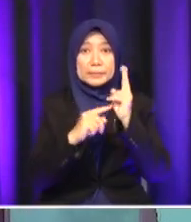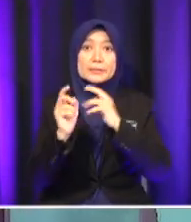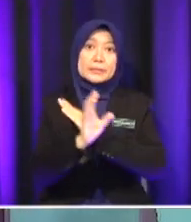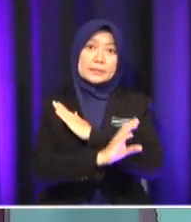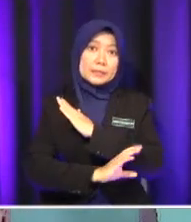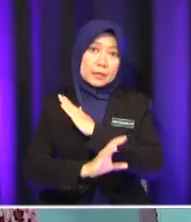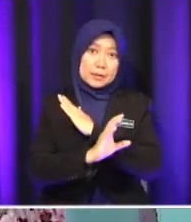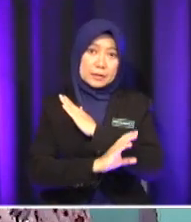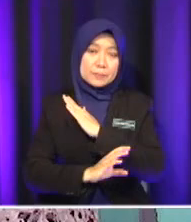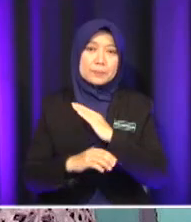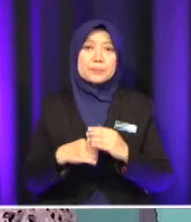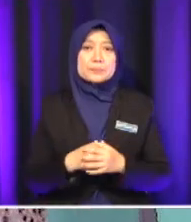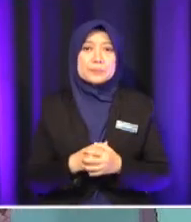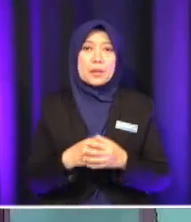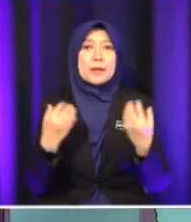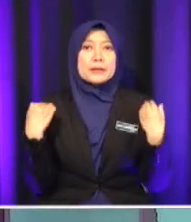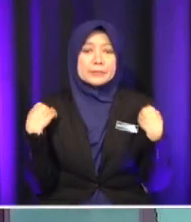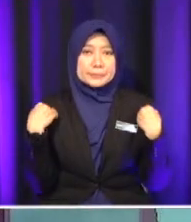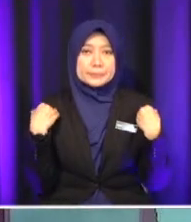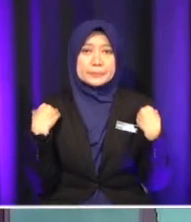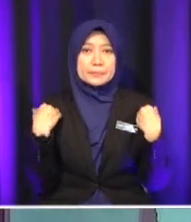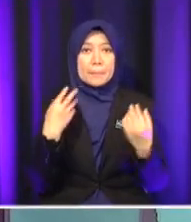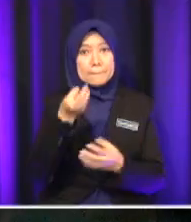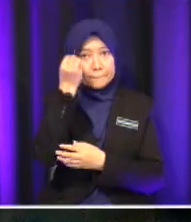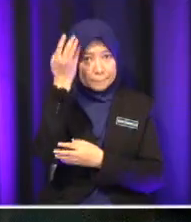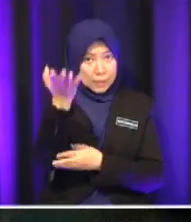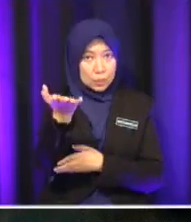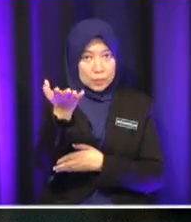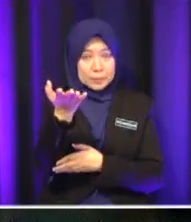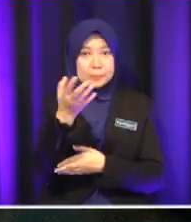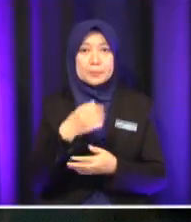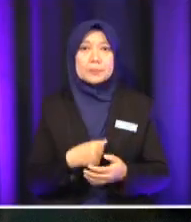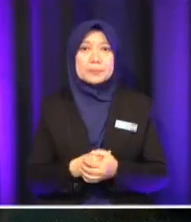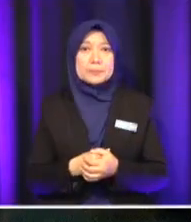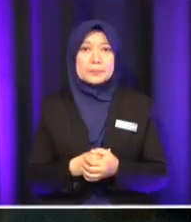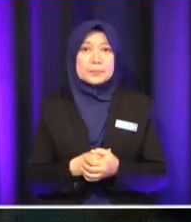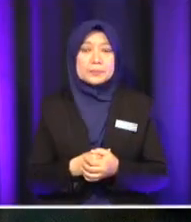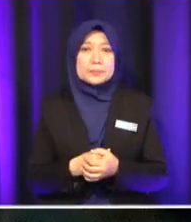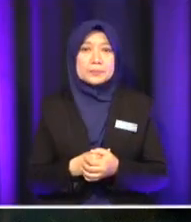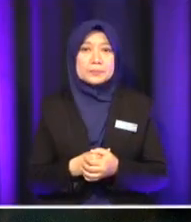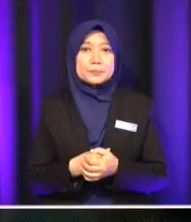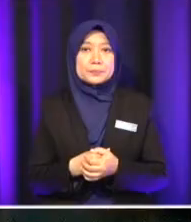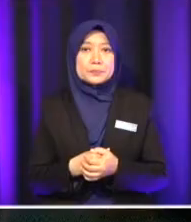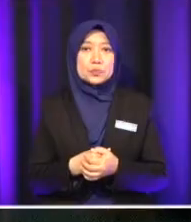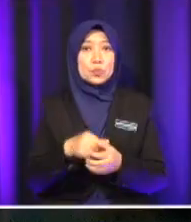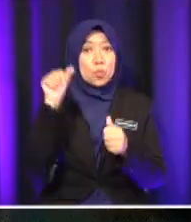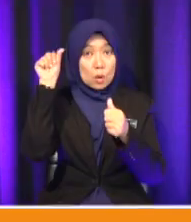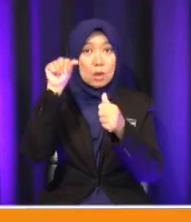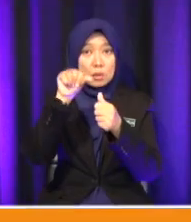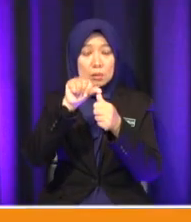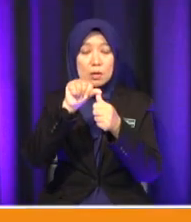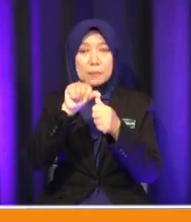tengok data yang Cikgu ada di hadapannya ini ialah haluan export utama negara kalau kita lihat